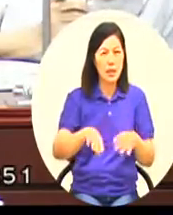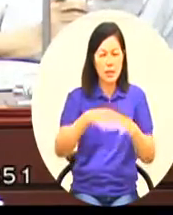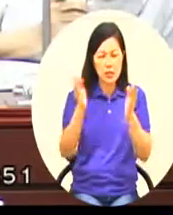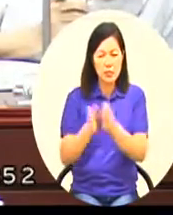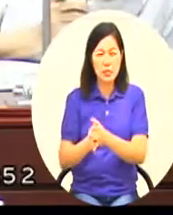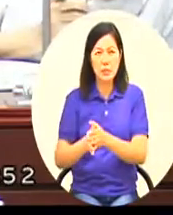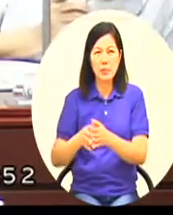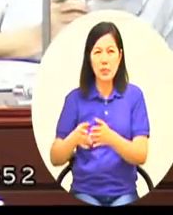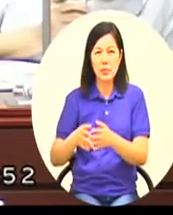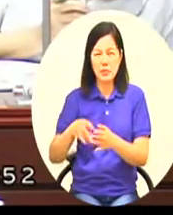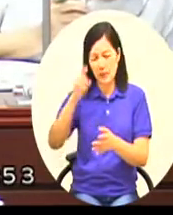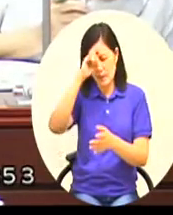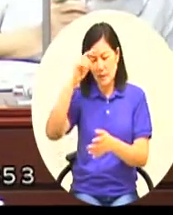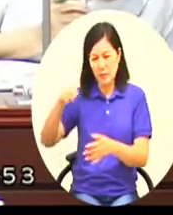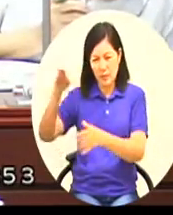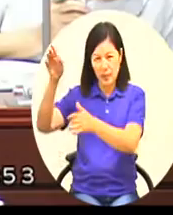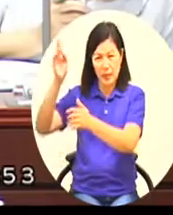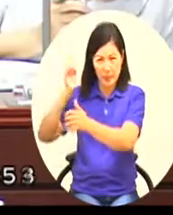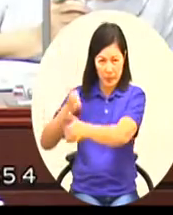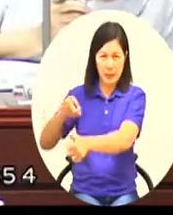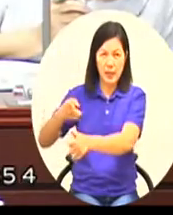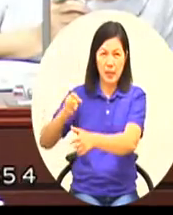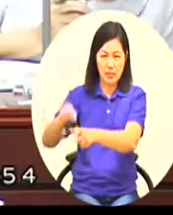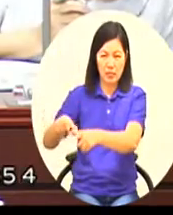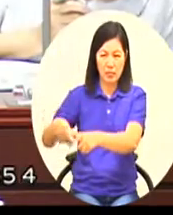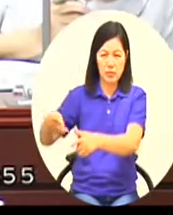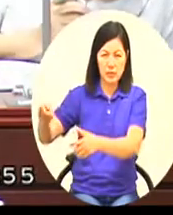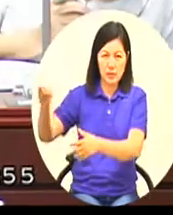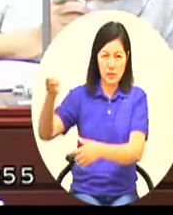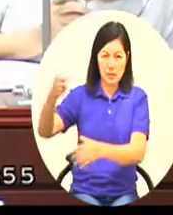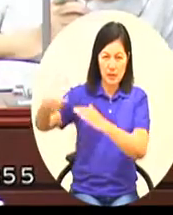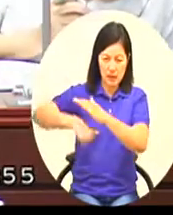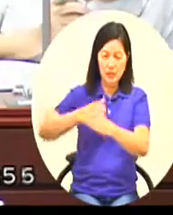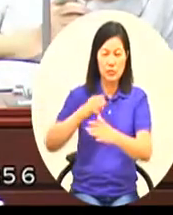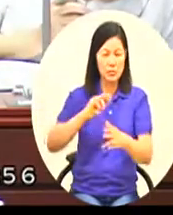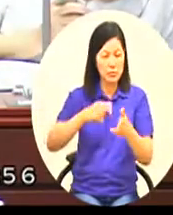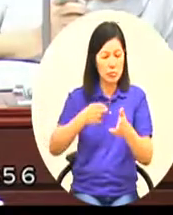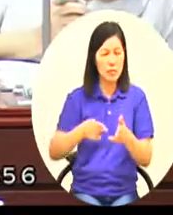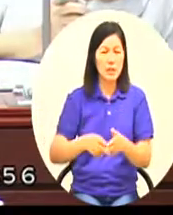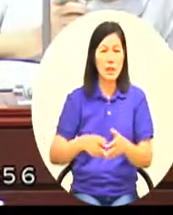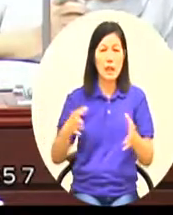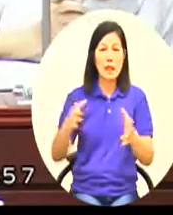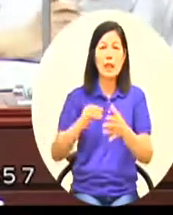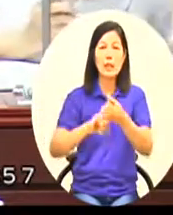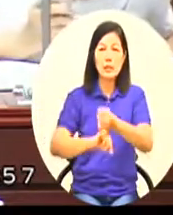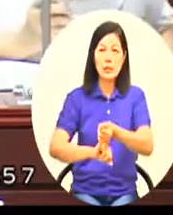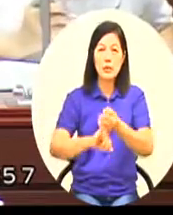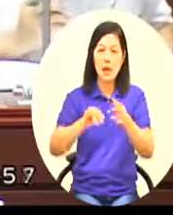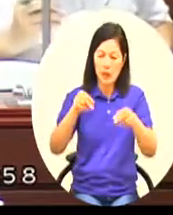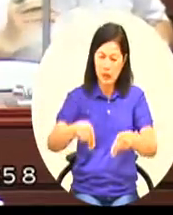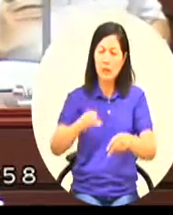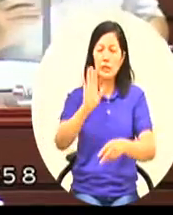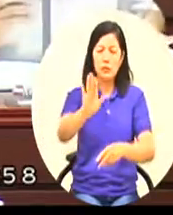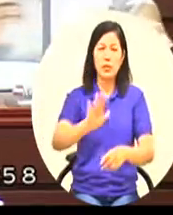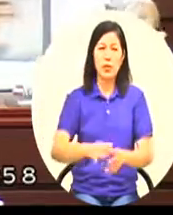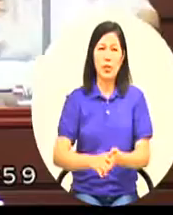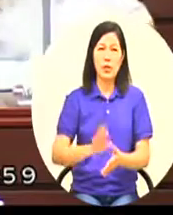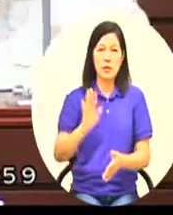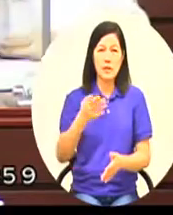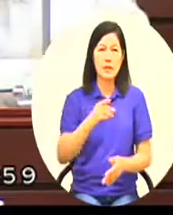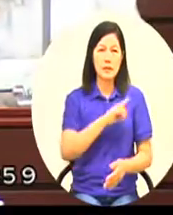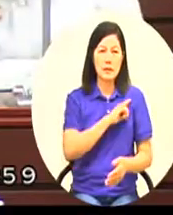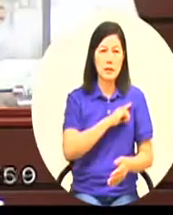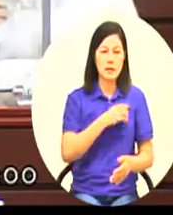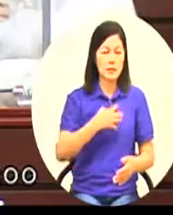厂商，不是这样子。好，我们还是会跟厂商做这个合约，只是有一些部分我们可以做的，没有安全性、没有危